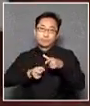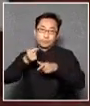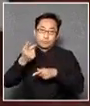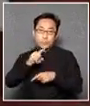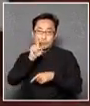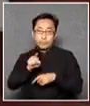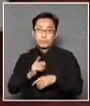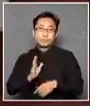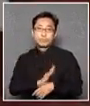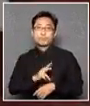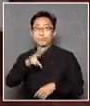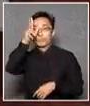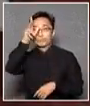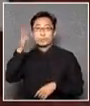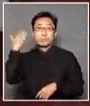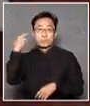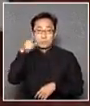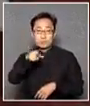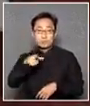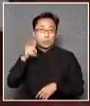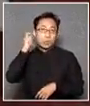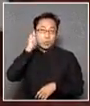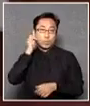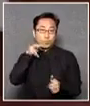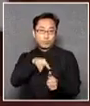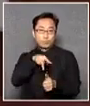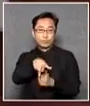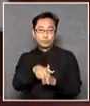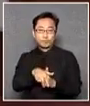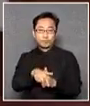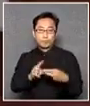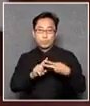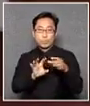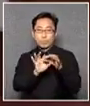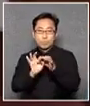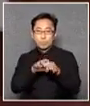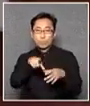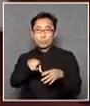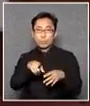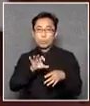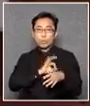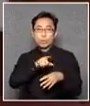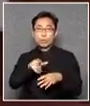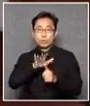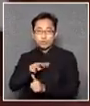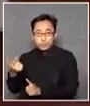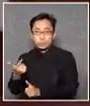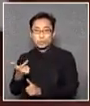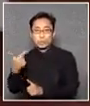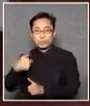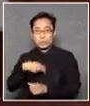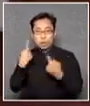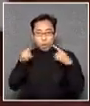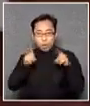動公憤。當時係戴卓爾夫人執政，打壓工會運動，係咪？所以你講呢首歌向警察致